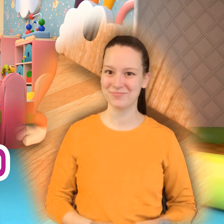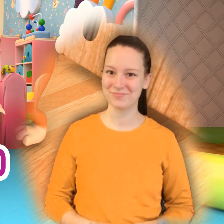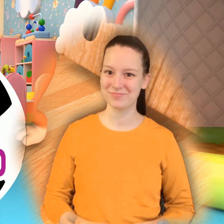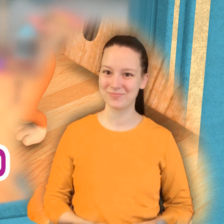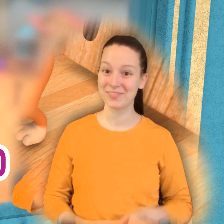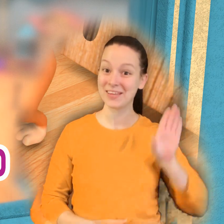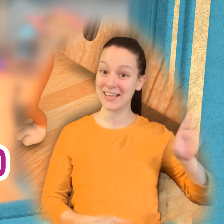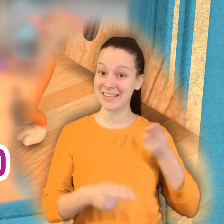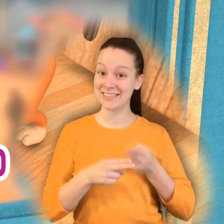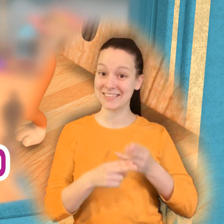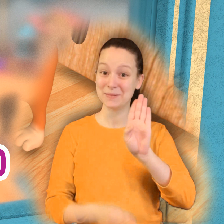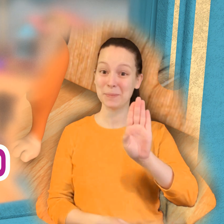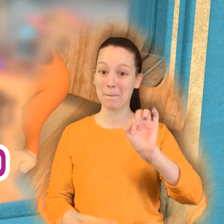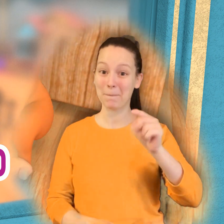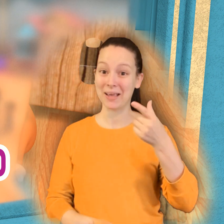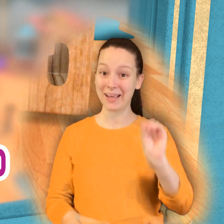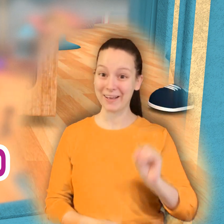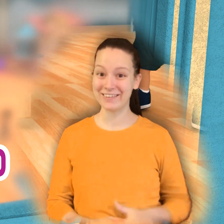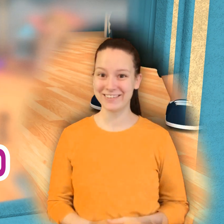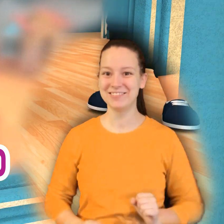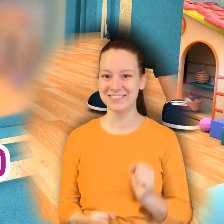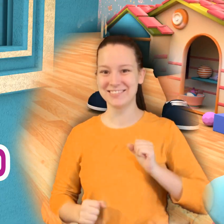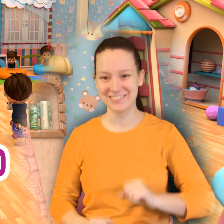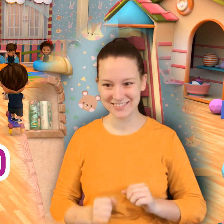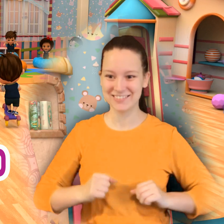Песня собаки Бинго.